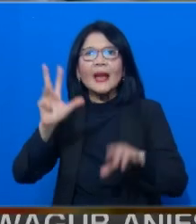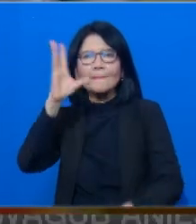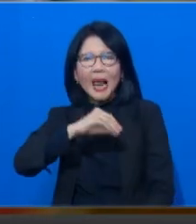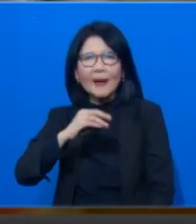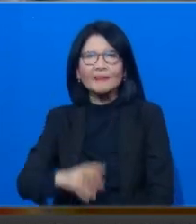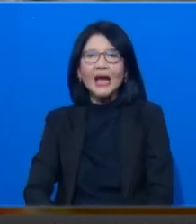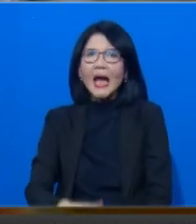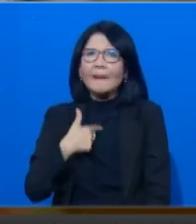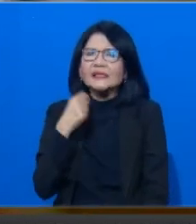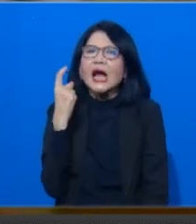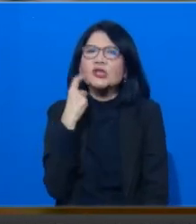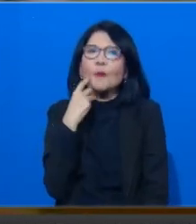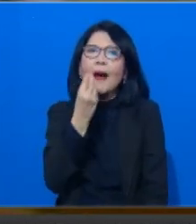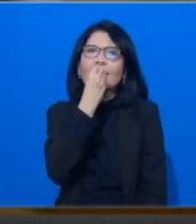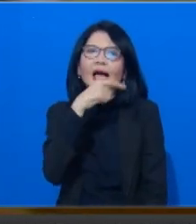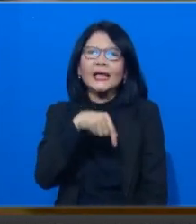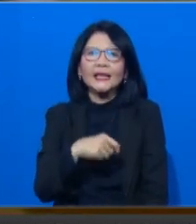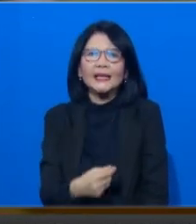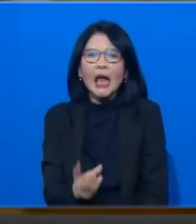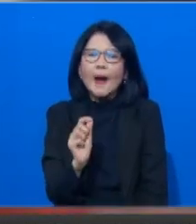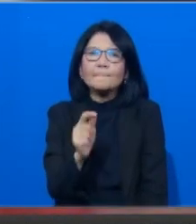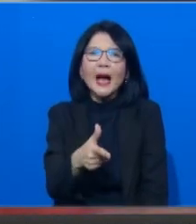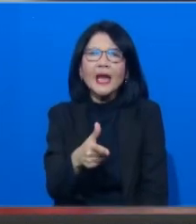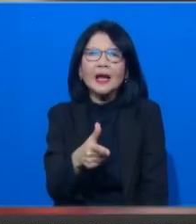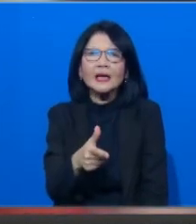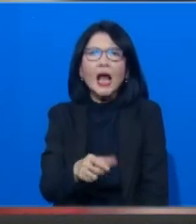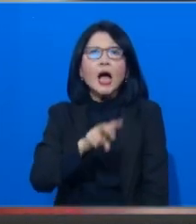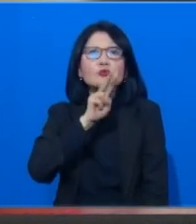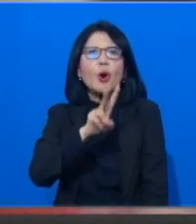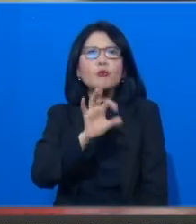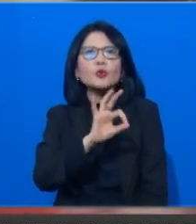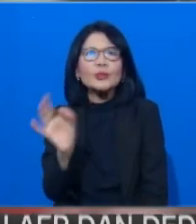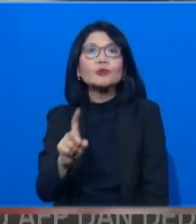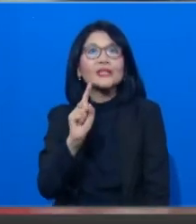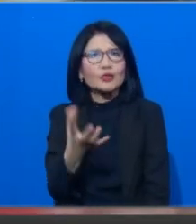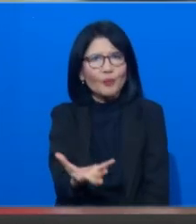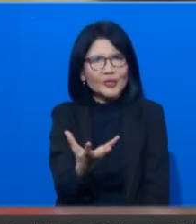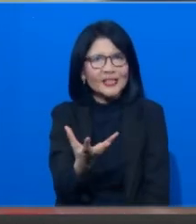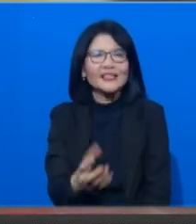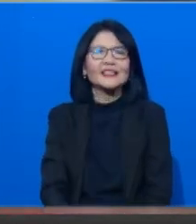Pengunjung dapat mencicipi kuliner ini dengan merogoh kocek seharga Rp20.000 per porsi.